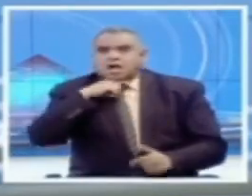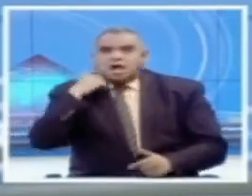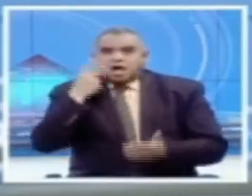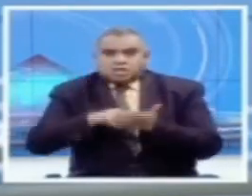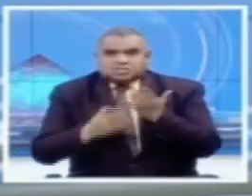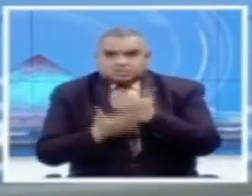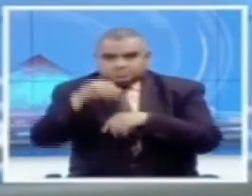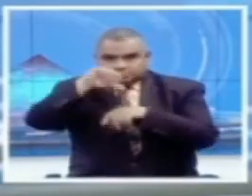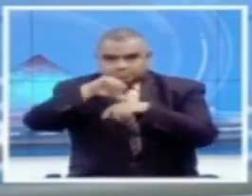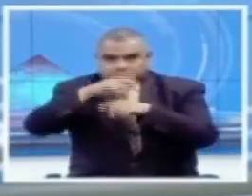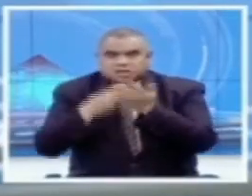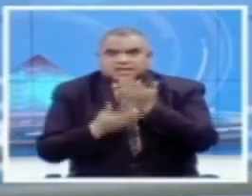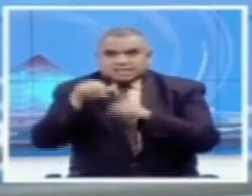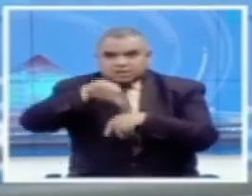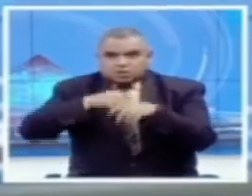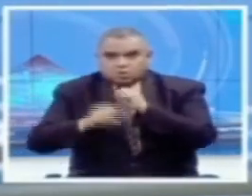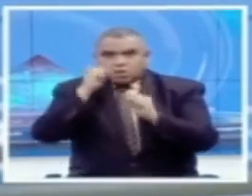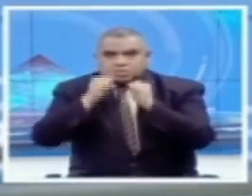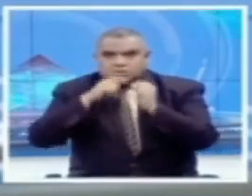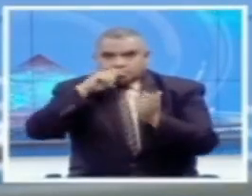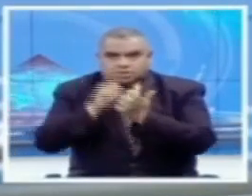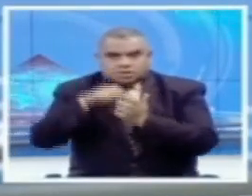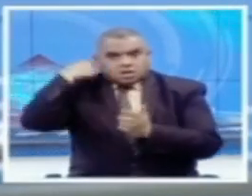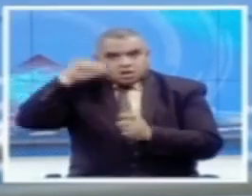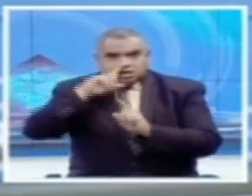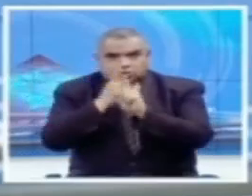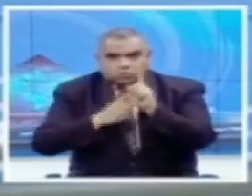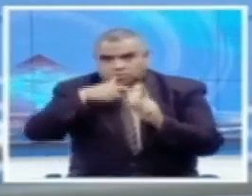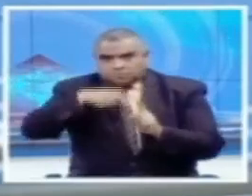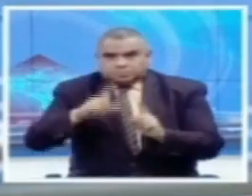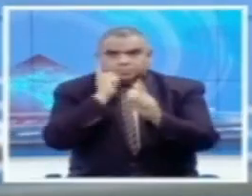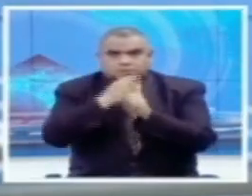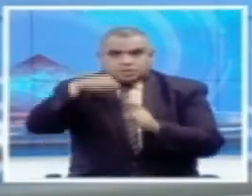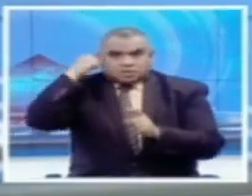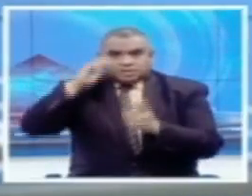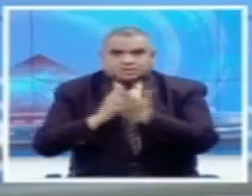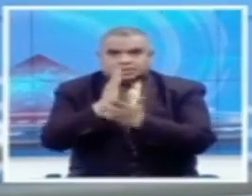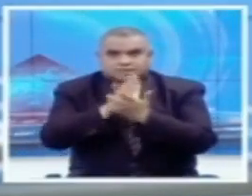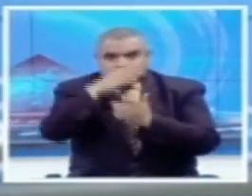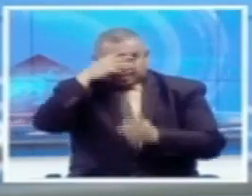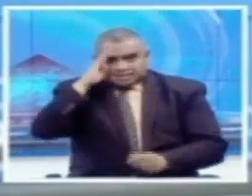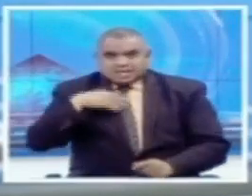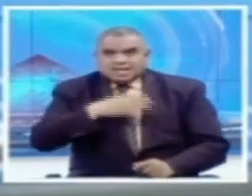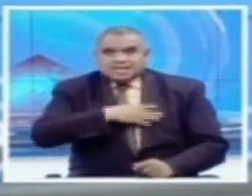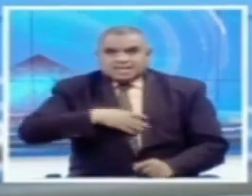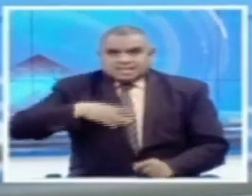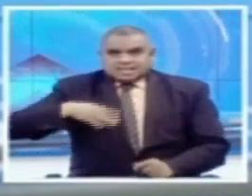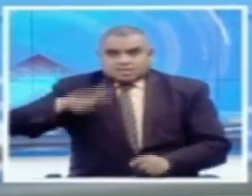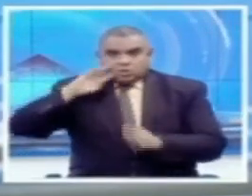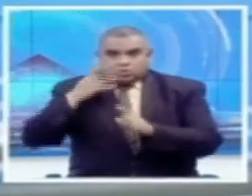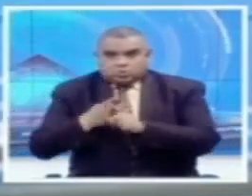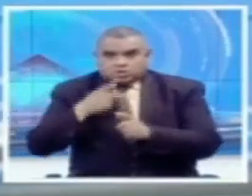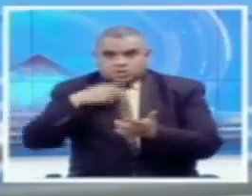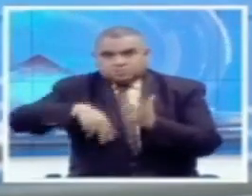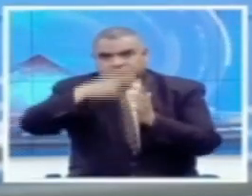مركزا إقليميا للطاقة. تأكيدات رئيس الوزراء جاءت خلال اجتماعه مع وزيرة خارجية النرويج، حيث شهدا